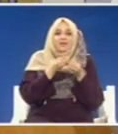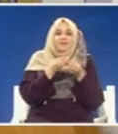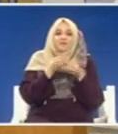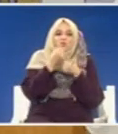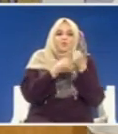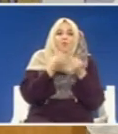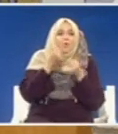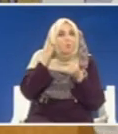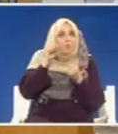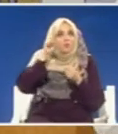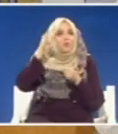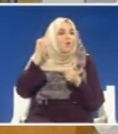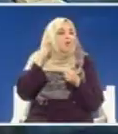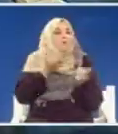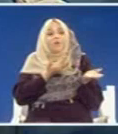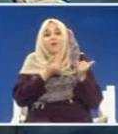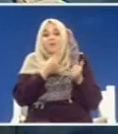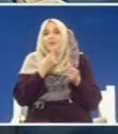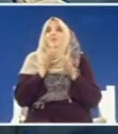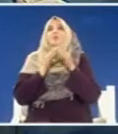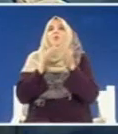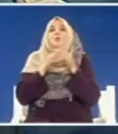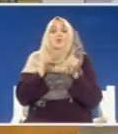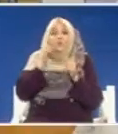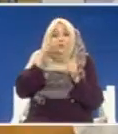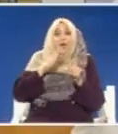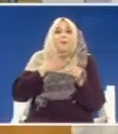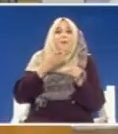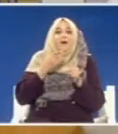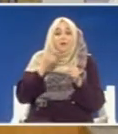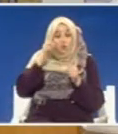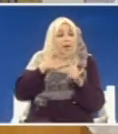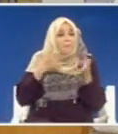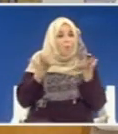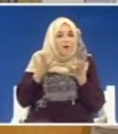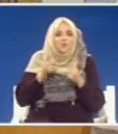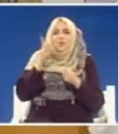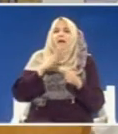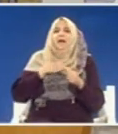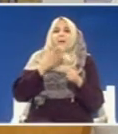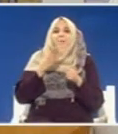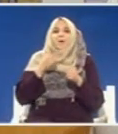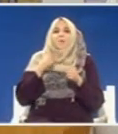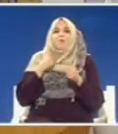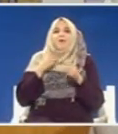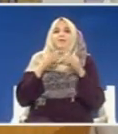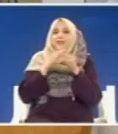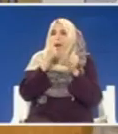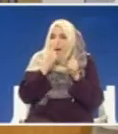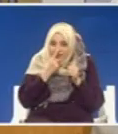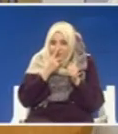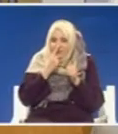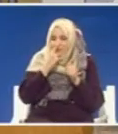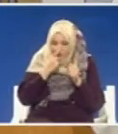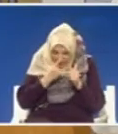تضرعهم. الله تعالى يعجبه مني كعبد له، واللهم اجعلني عبدا